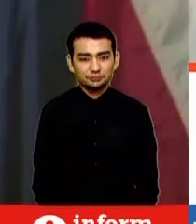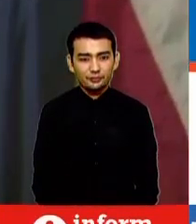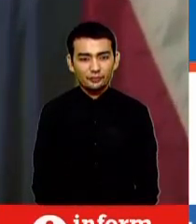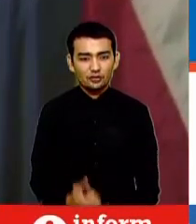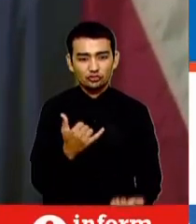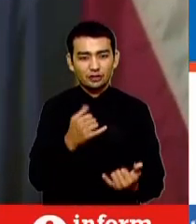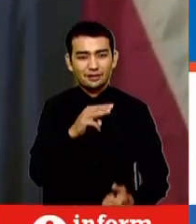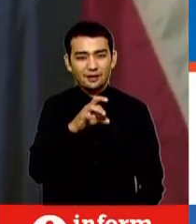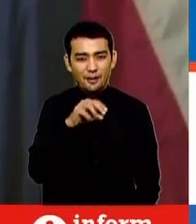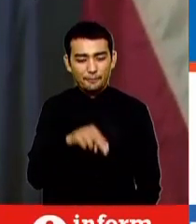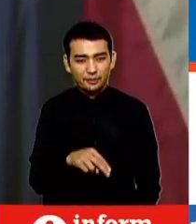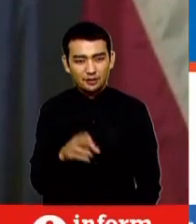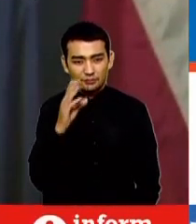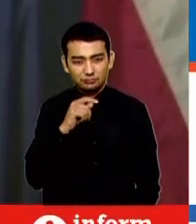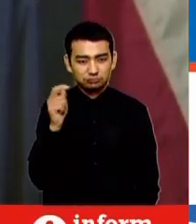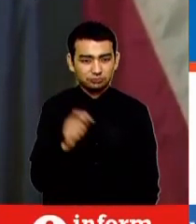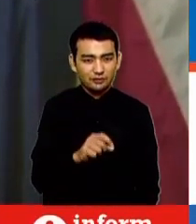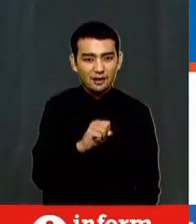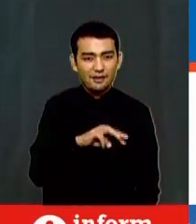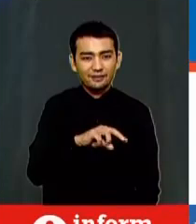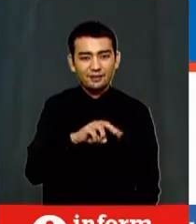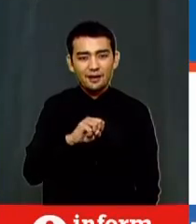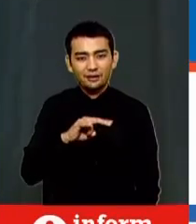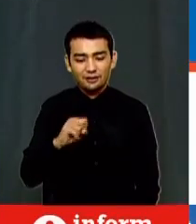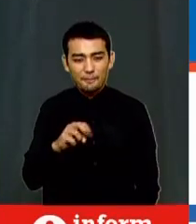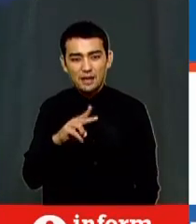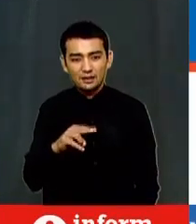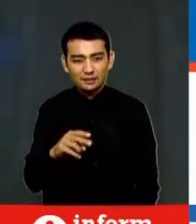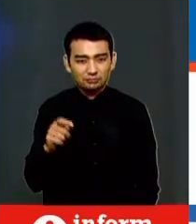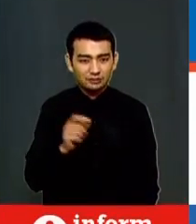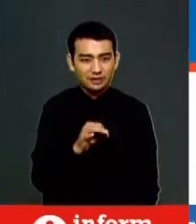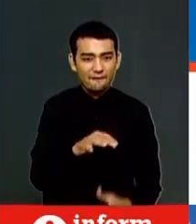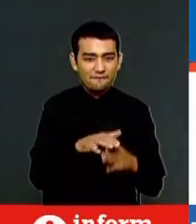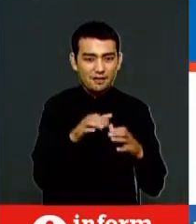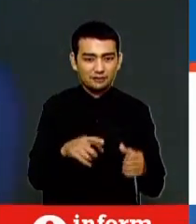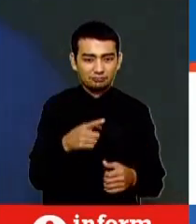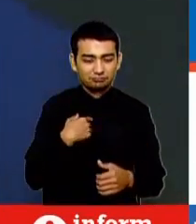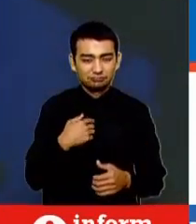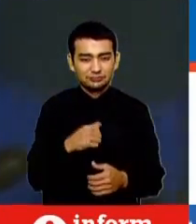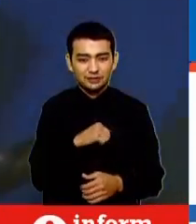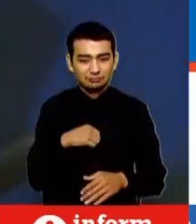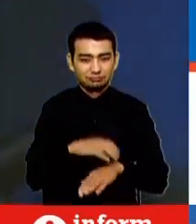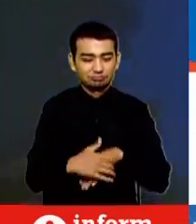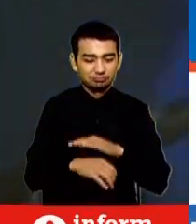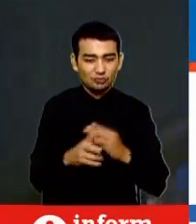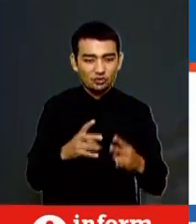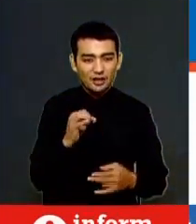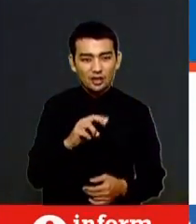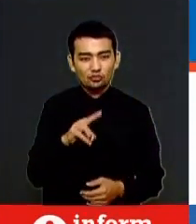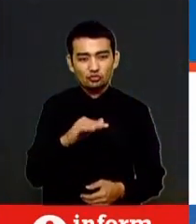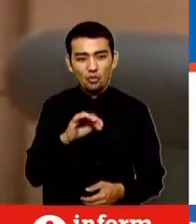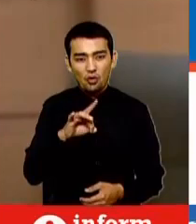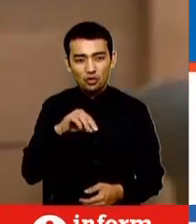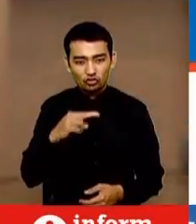Теперь Трампу надлежит явиться в Атланту не позднее пятницы, чтобы сдаться властям. Это формальность. По закону штата Джорджия он